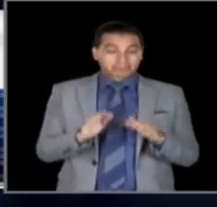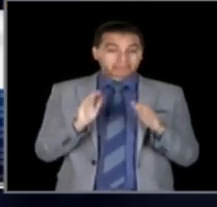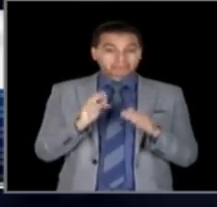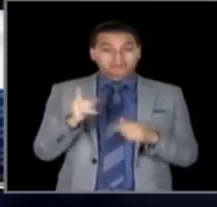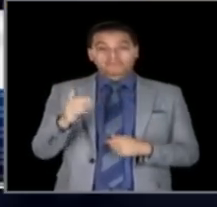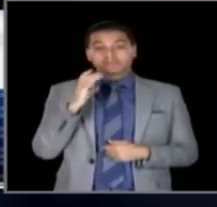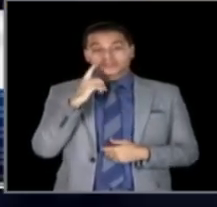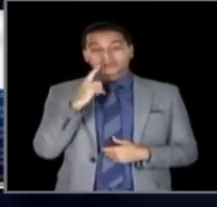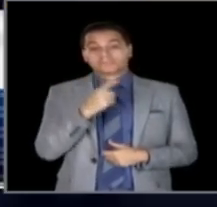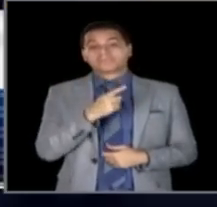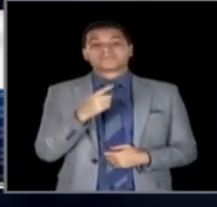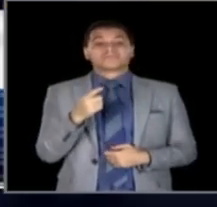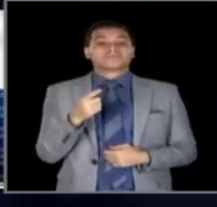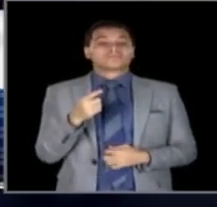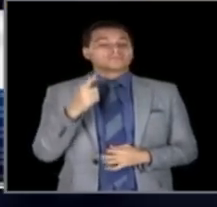حد عنده إجابة من الجمهور؟